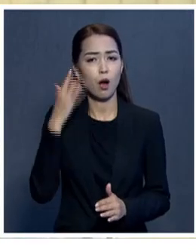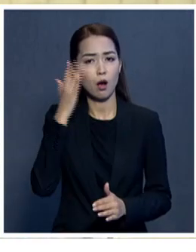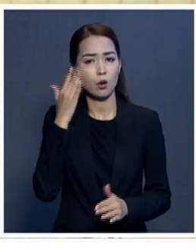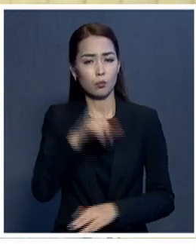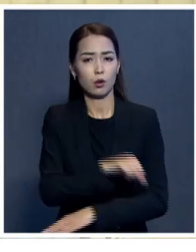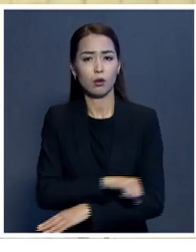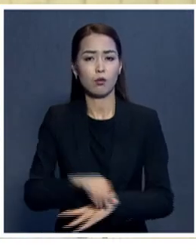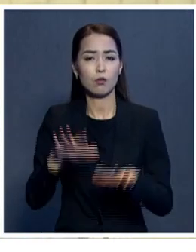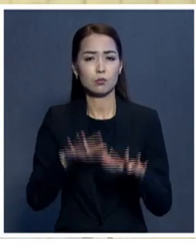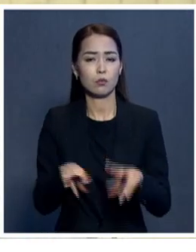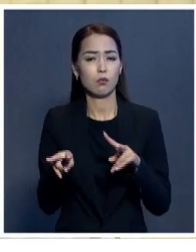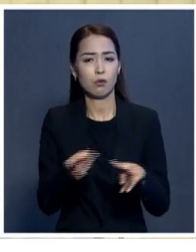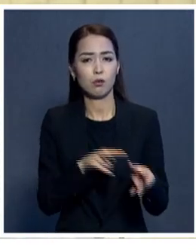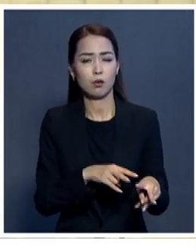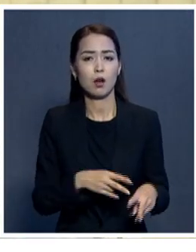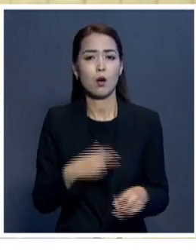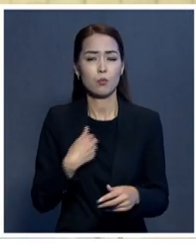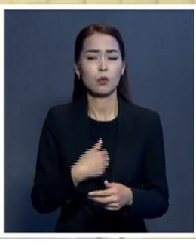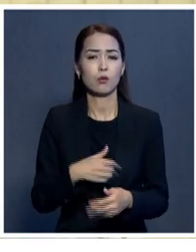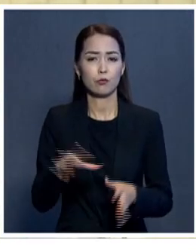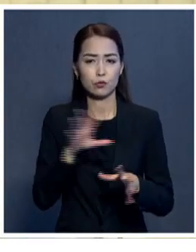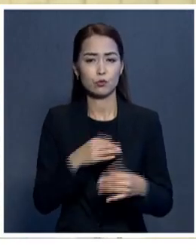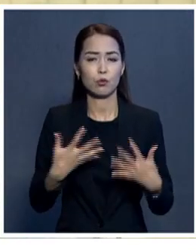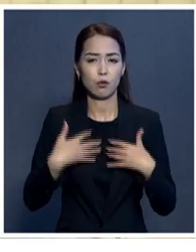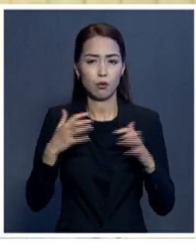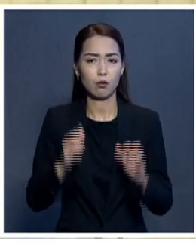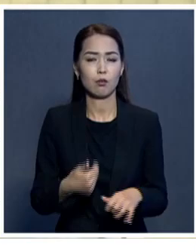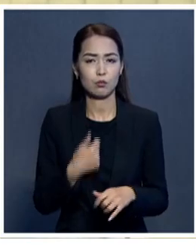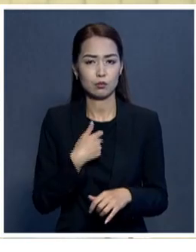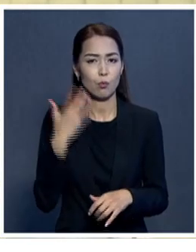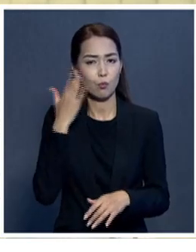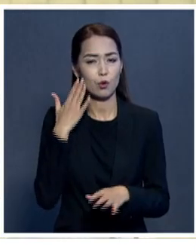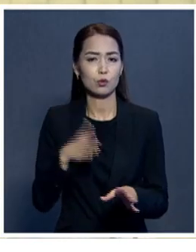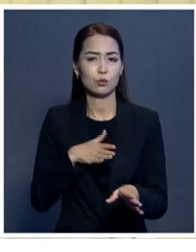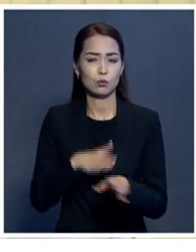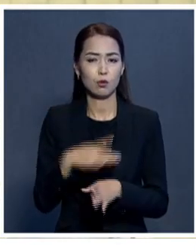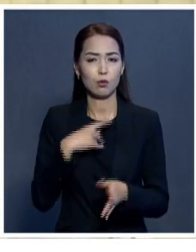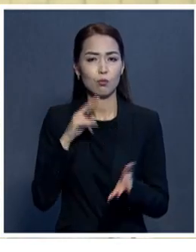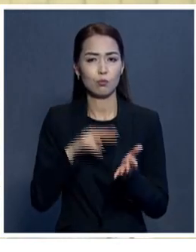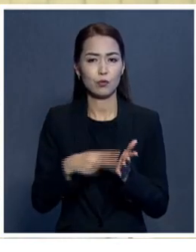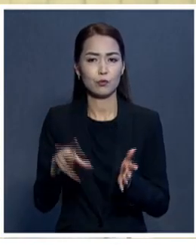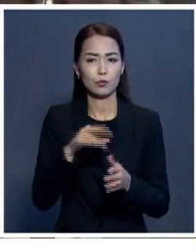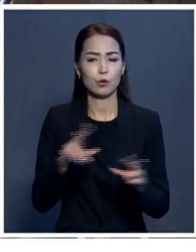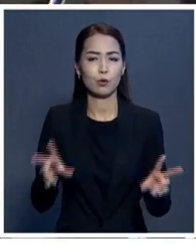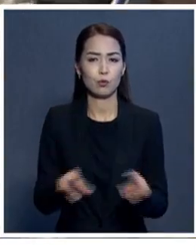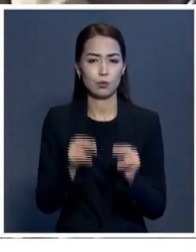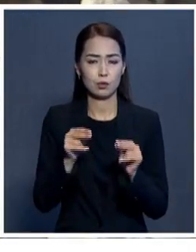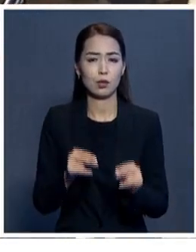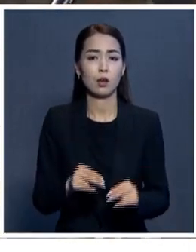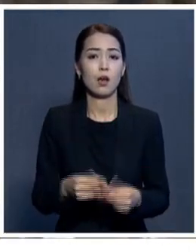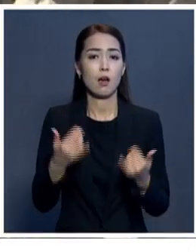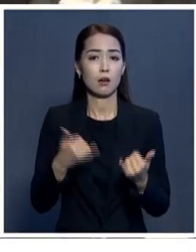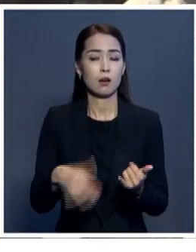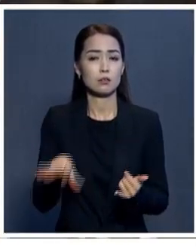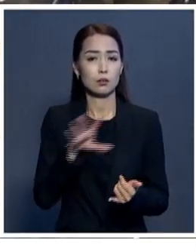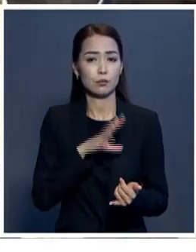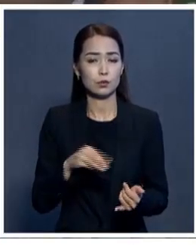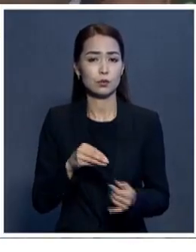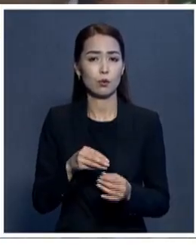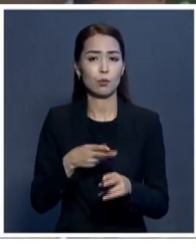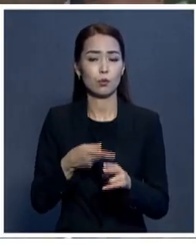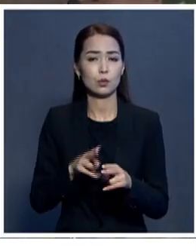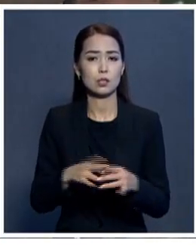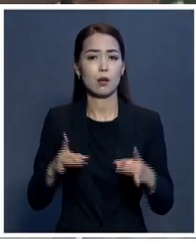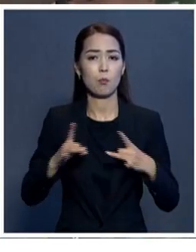ойлаймын. Барлық әскерлермен, басқа да әскерлермен сарбаздарға тек қана сәттілік. Сәттілікті бұл күні салтанатты